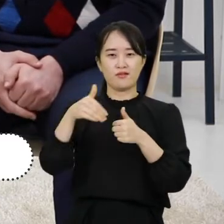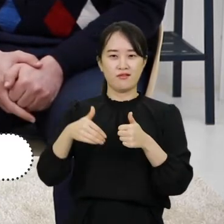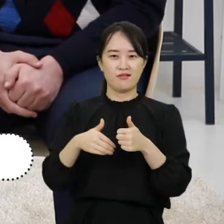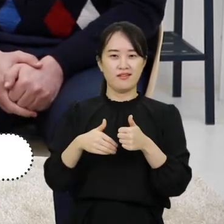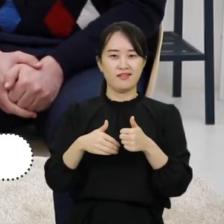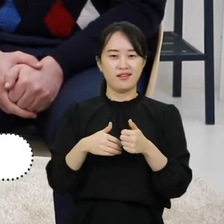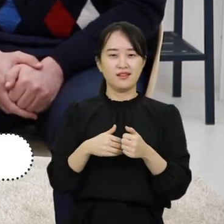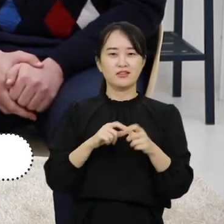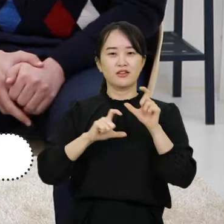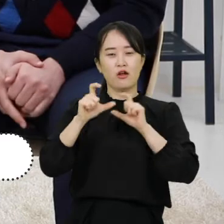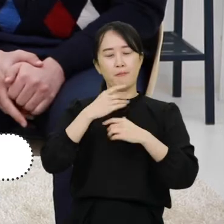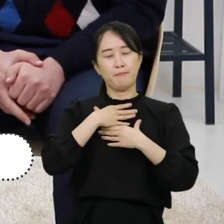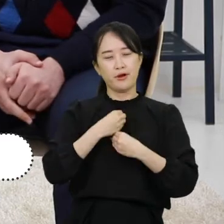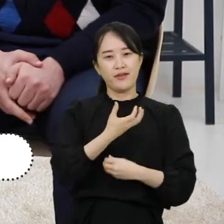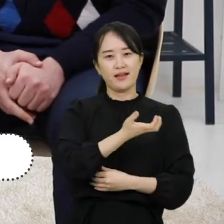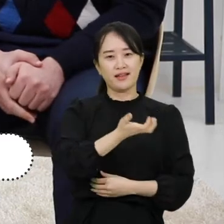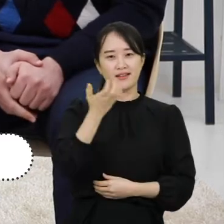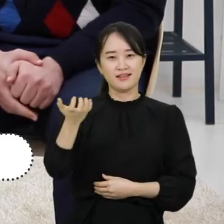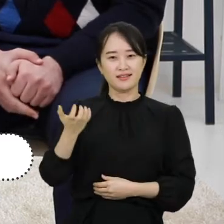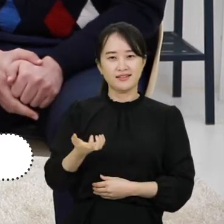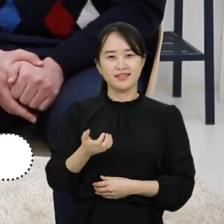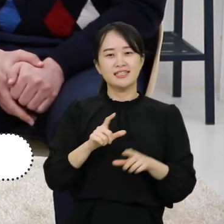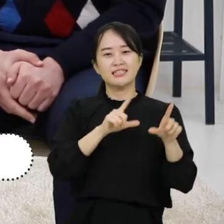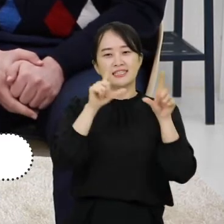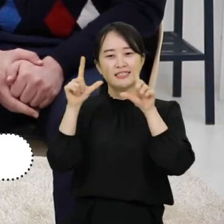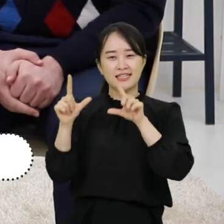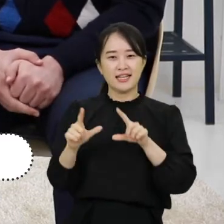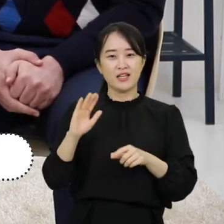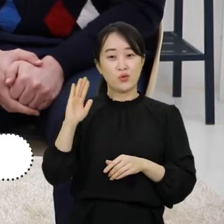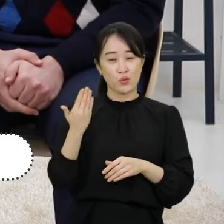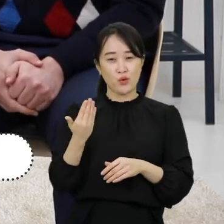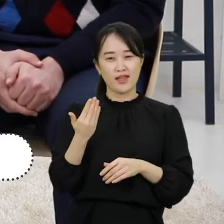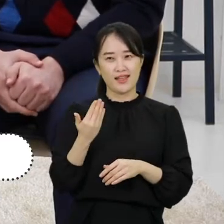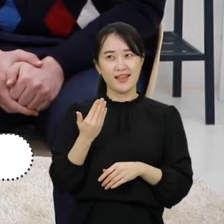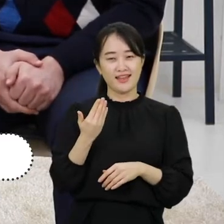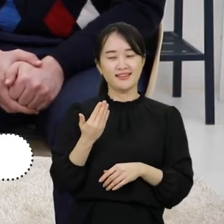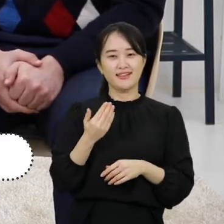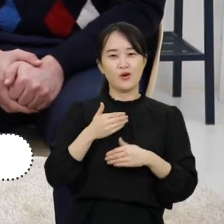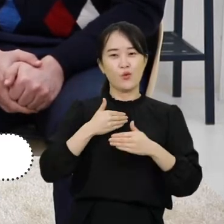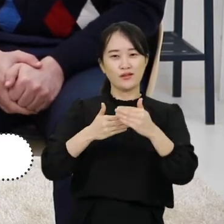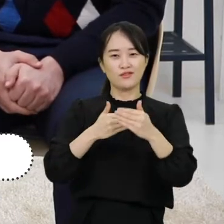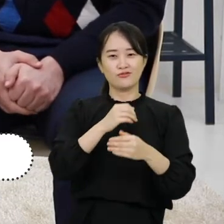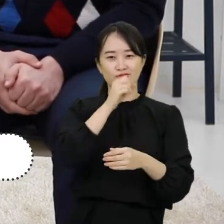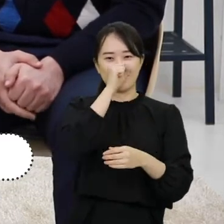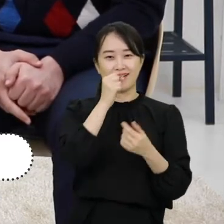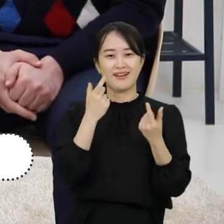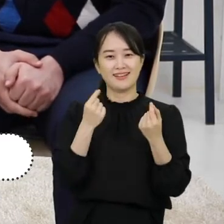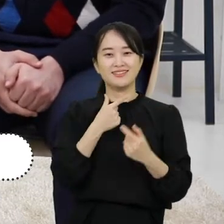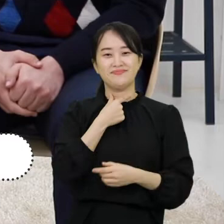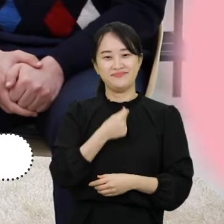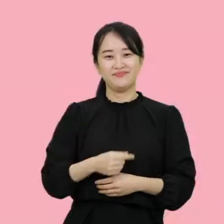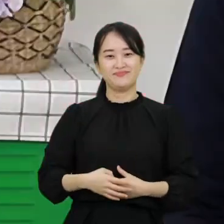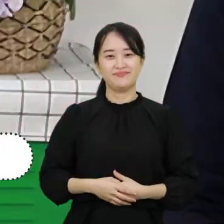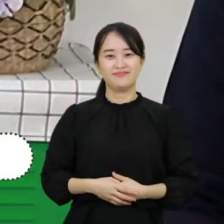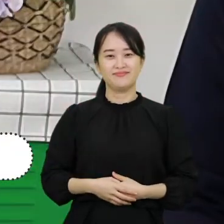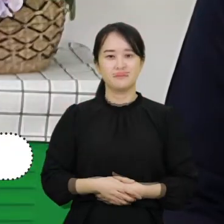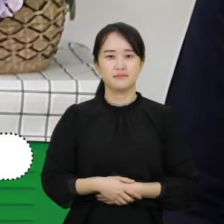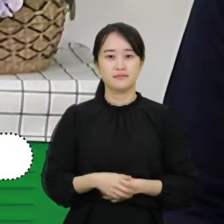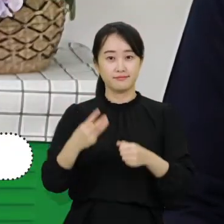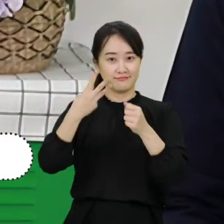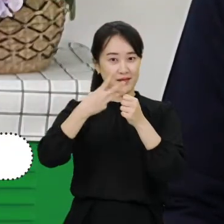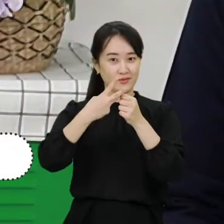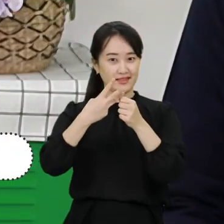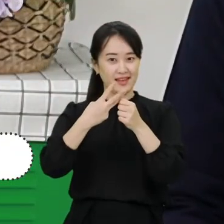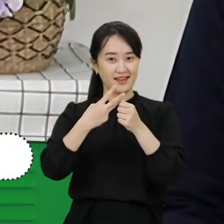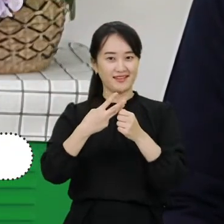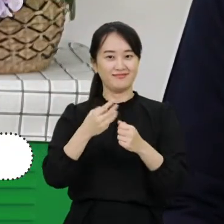장애인들이 세계 곳곳에서 더 편히 살게 되는 그런 과정들을 거치게 되길 바랍니다. 자,